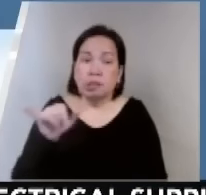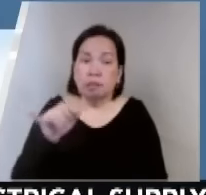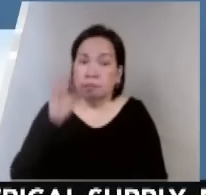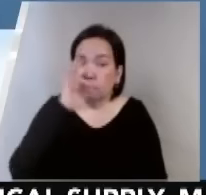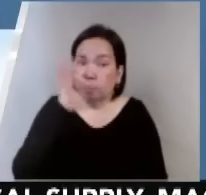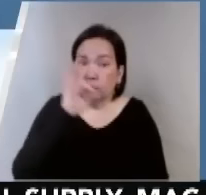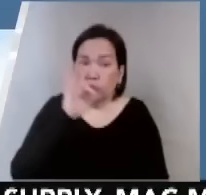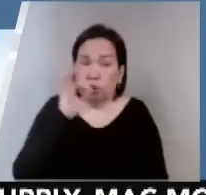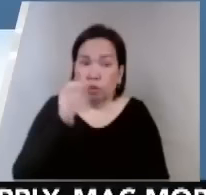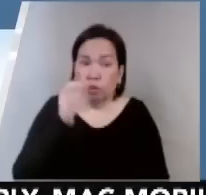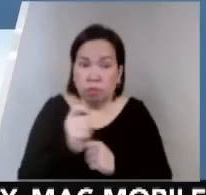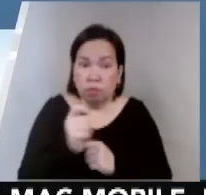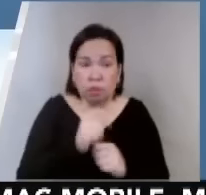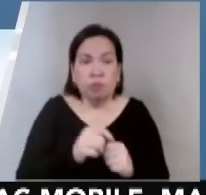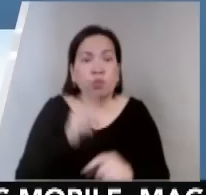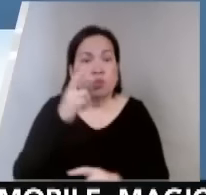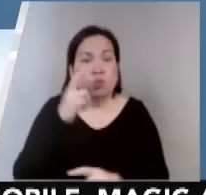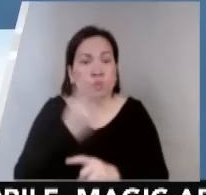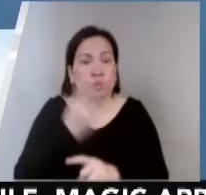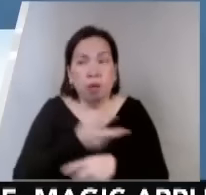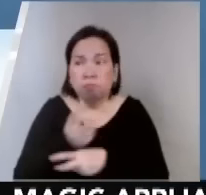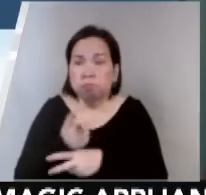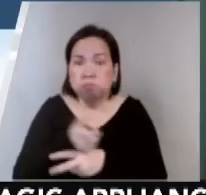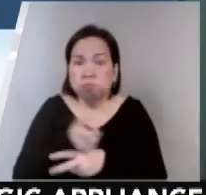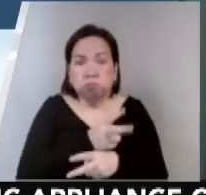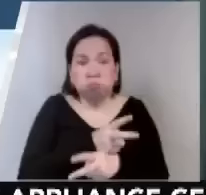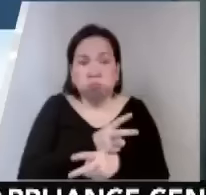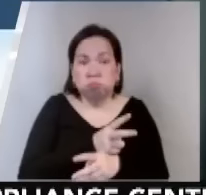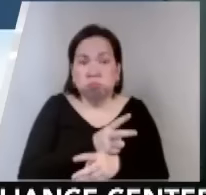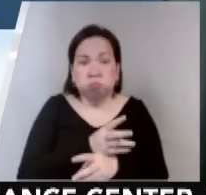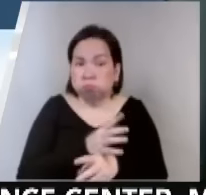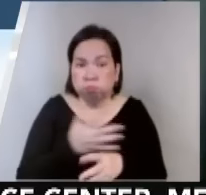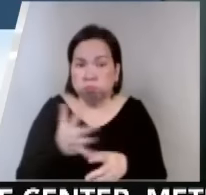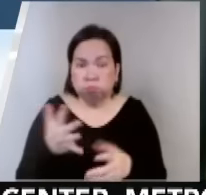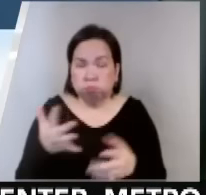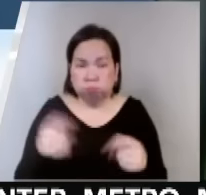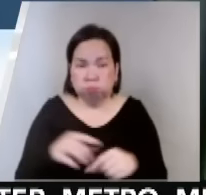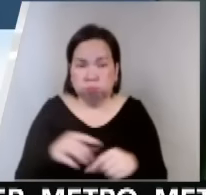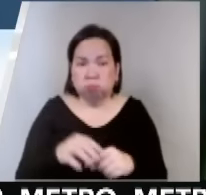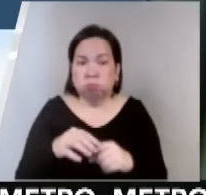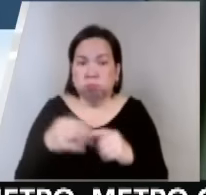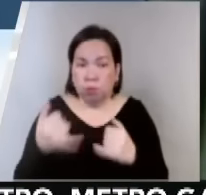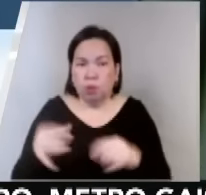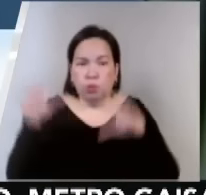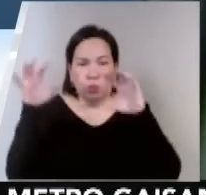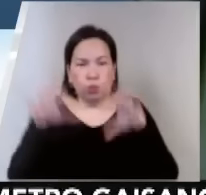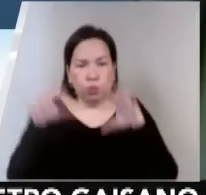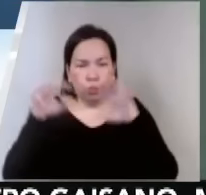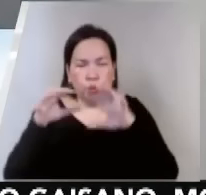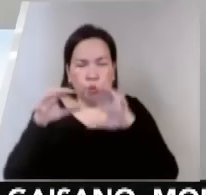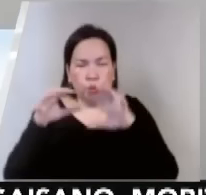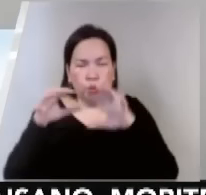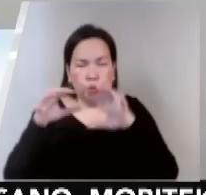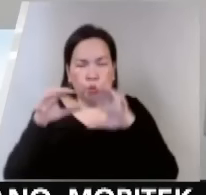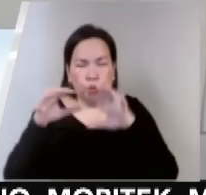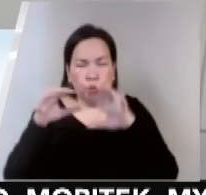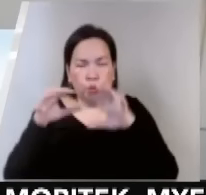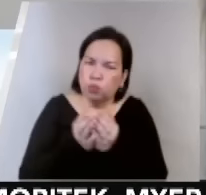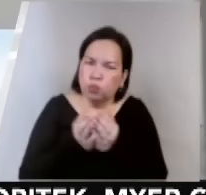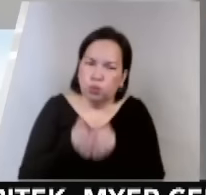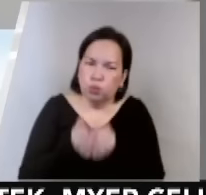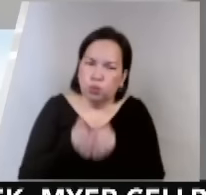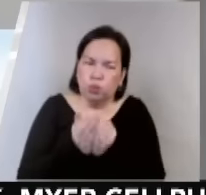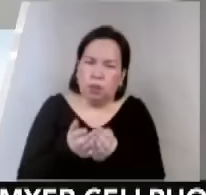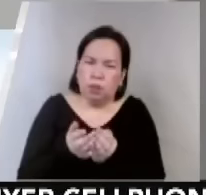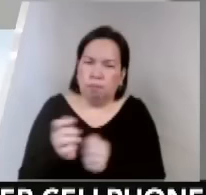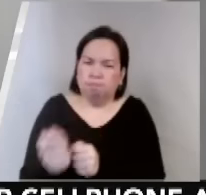nang nagbabantay ang BRP Teresa Magbanua. Masama raw ang panahon doon kaya walang mangingisda sa lugar. Address ng Hulyo